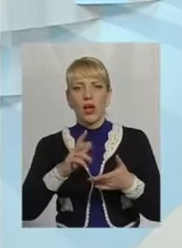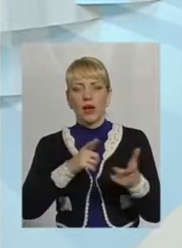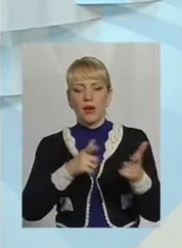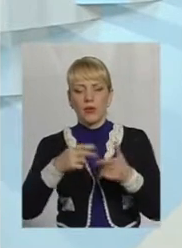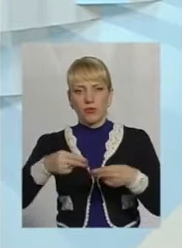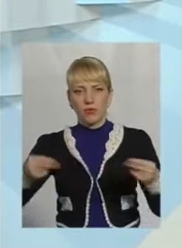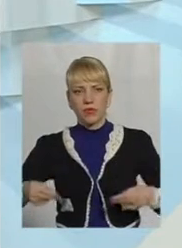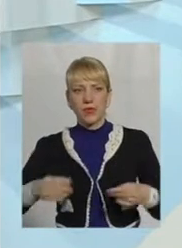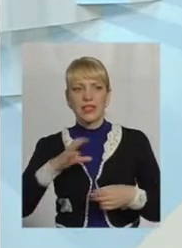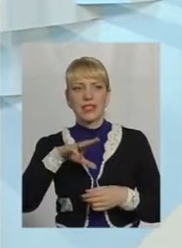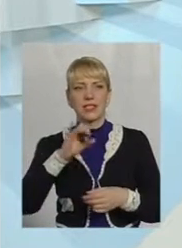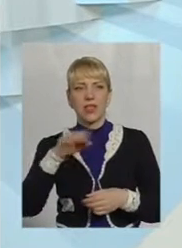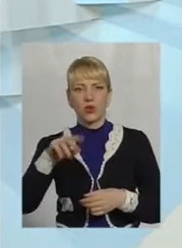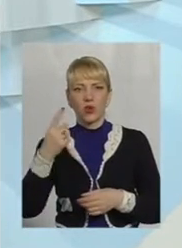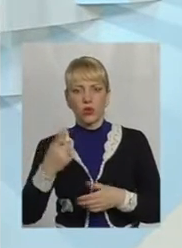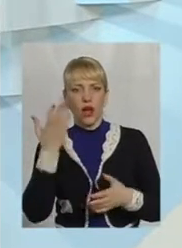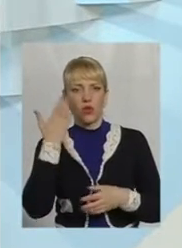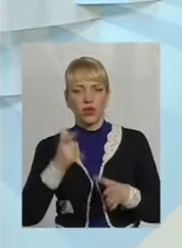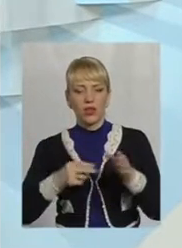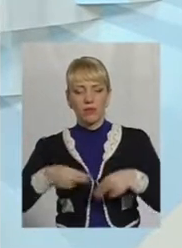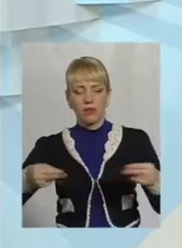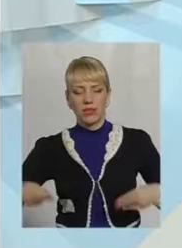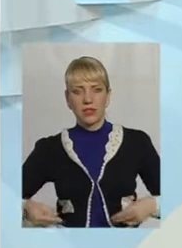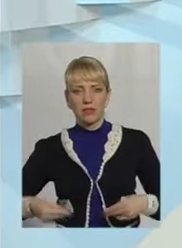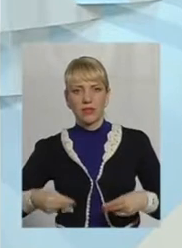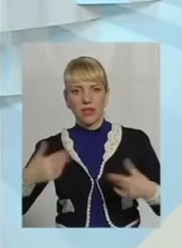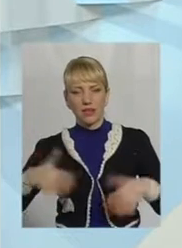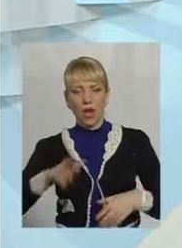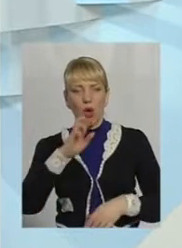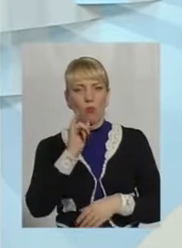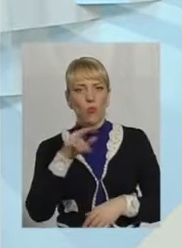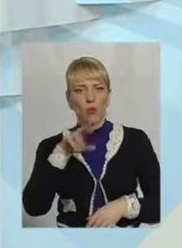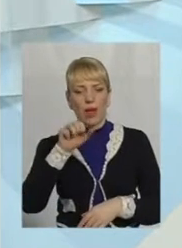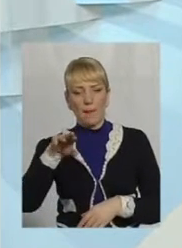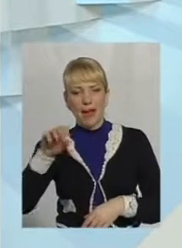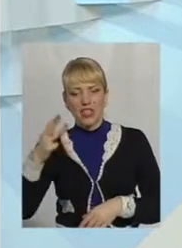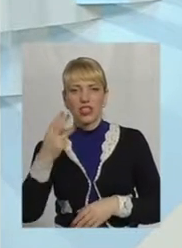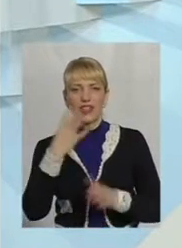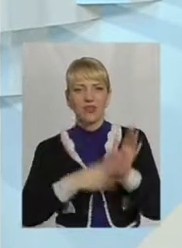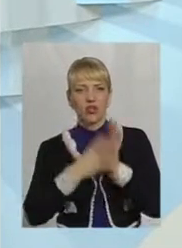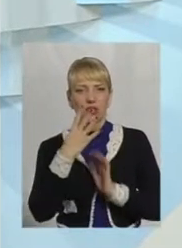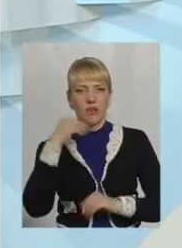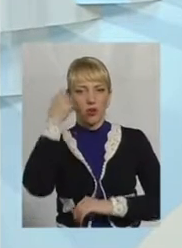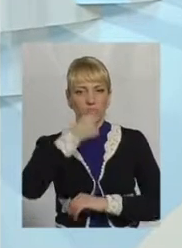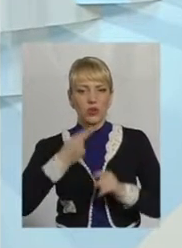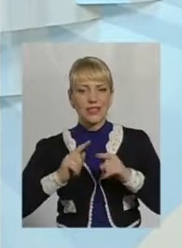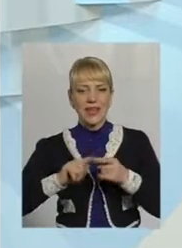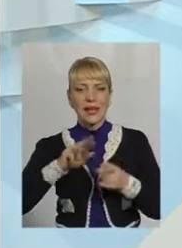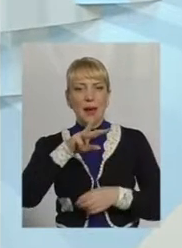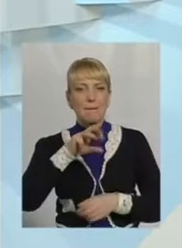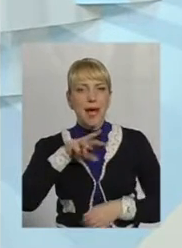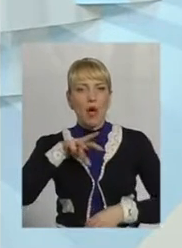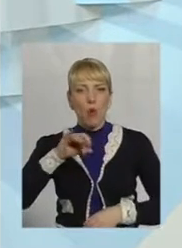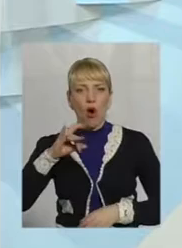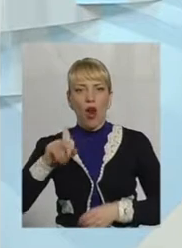«Старт-1». А коли підписувався вже в Будапешті в 94-му році цей меморандум, то,